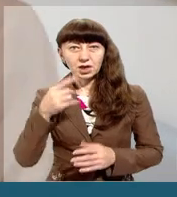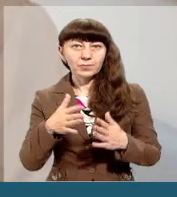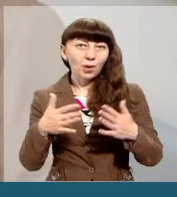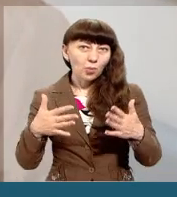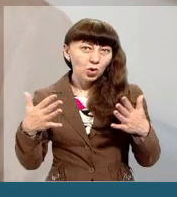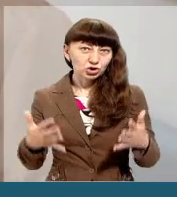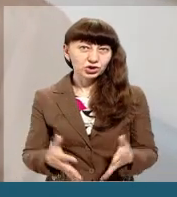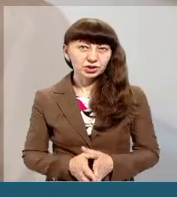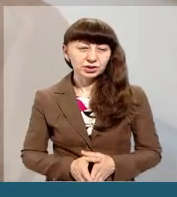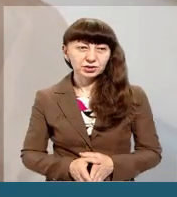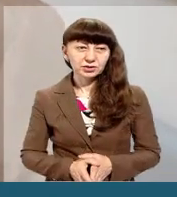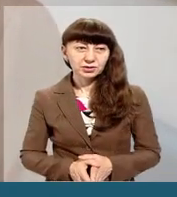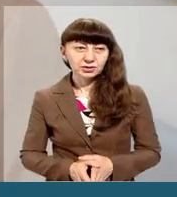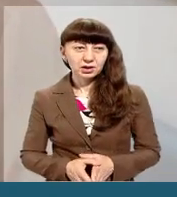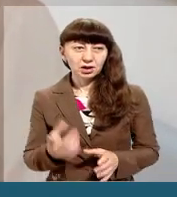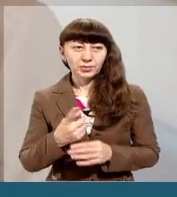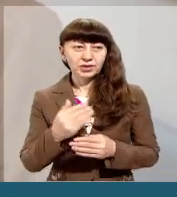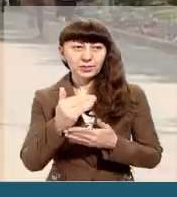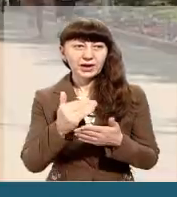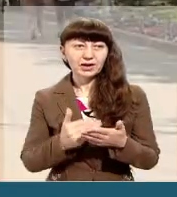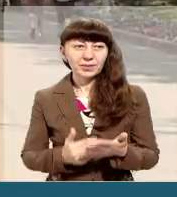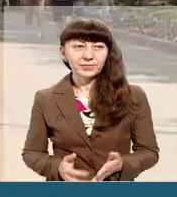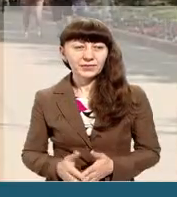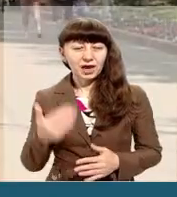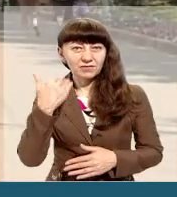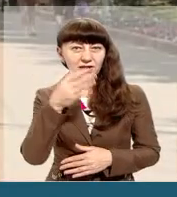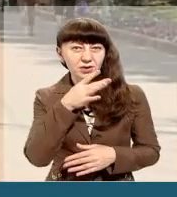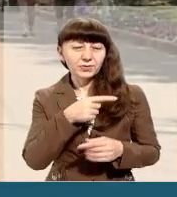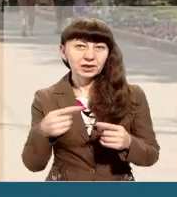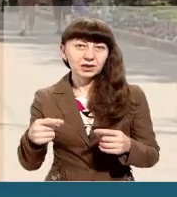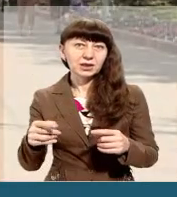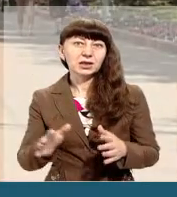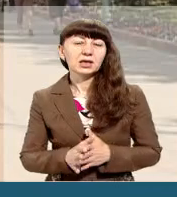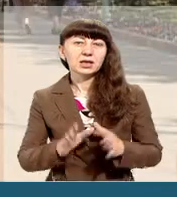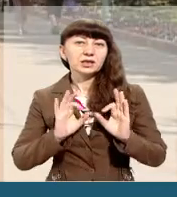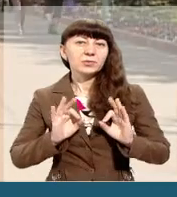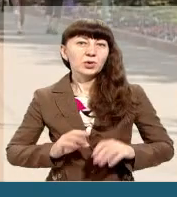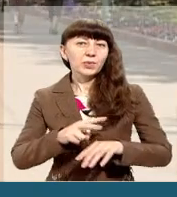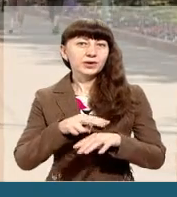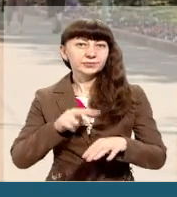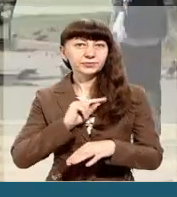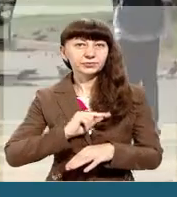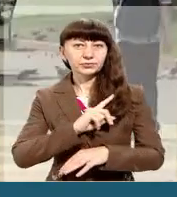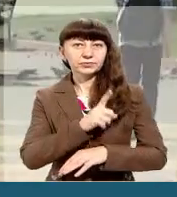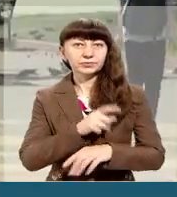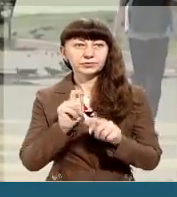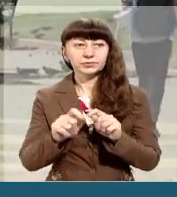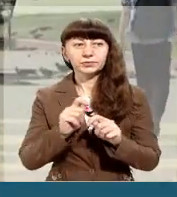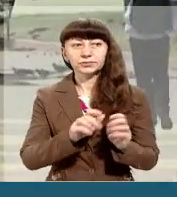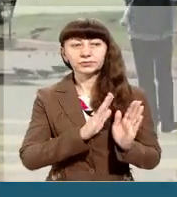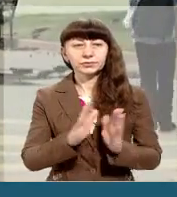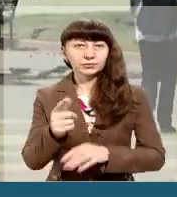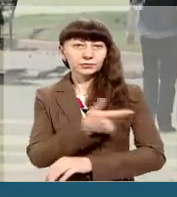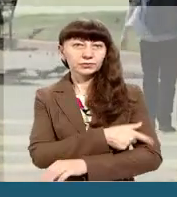побольше об этой программе. В летний период инспекторы ювенальной полиции работают в усиленном режиме.